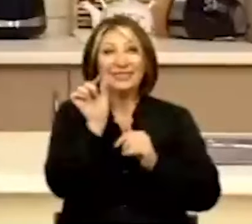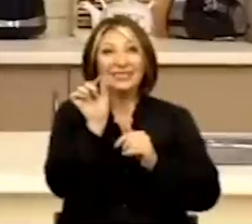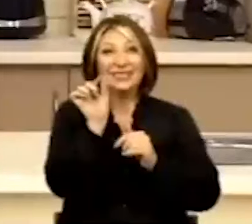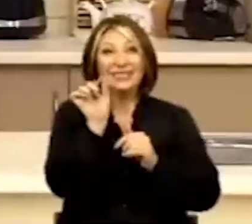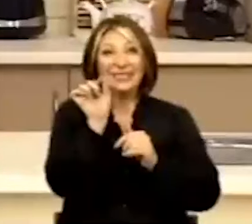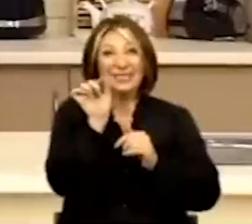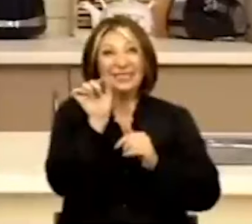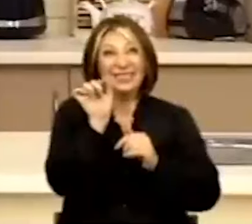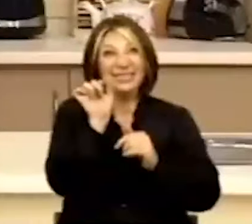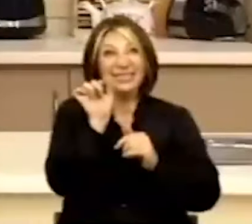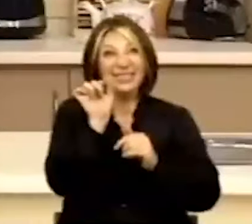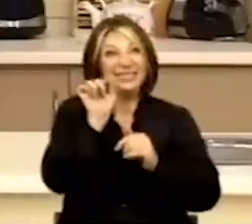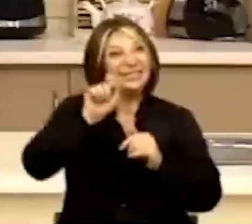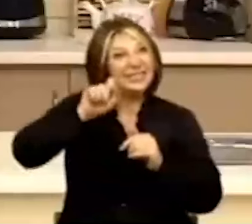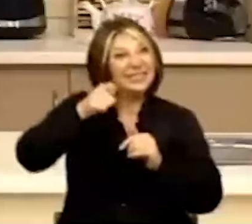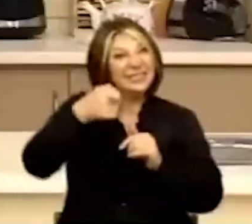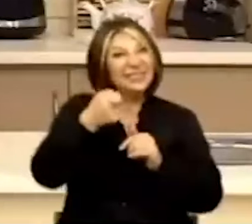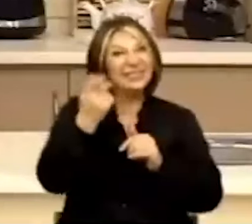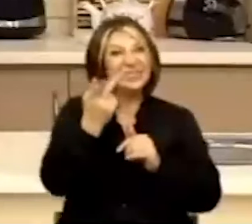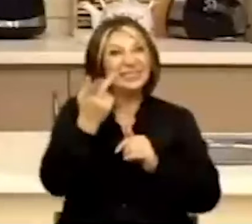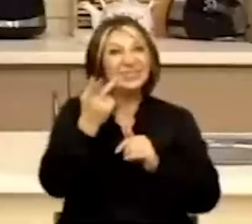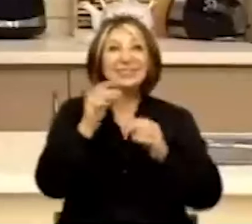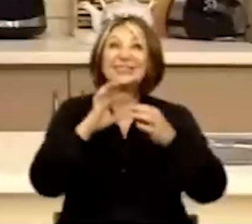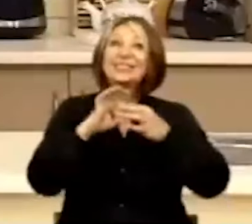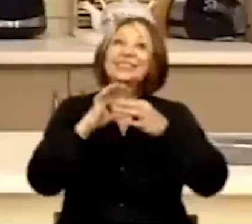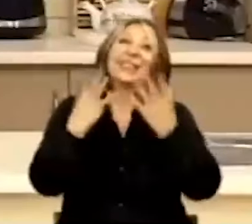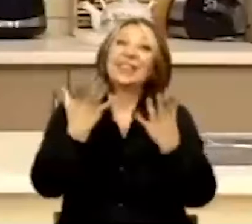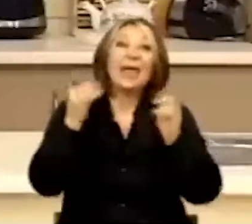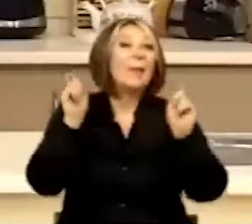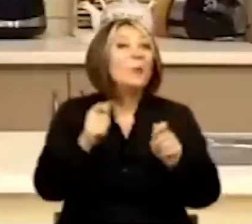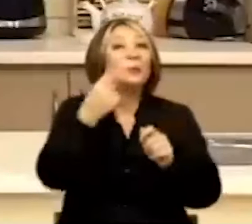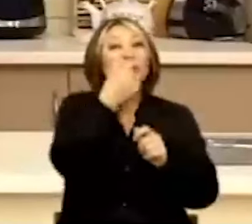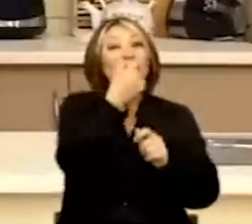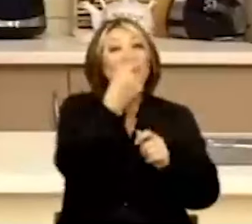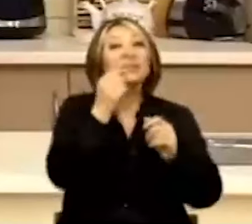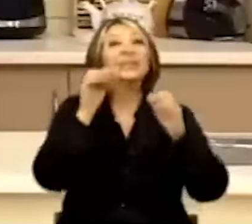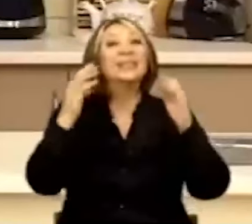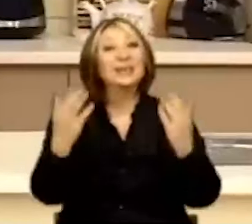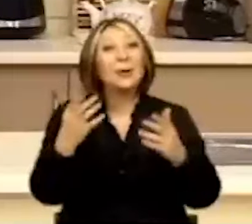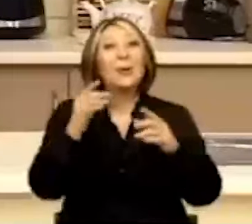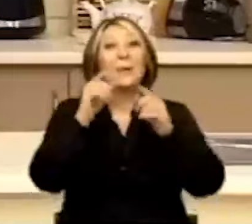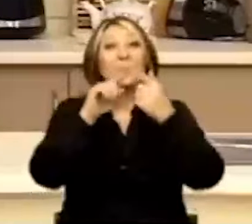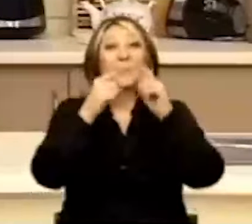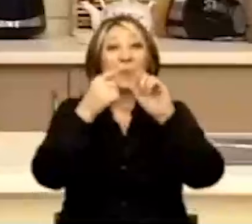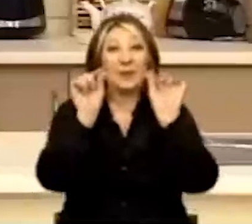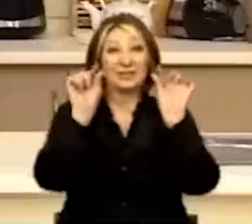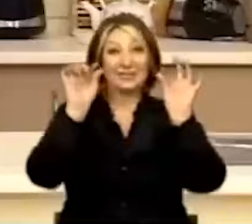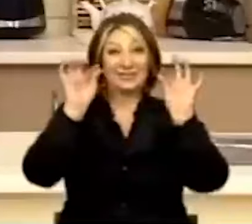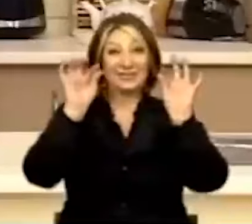Daha sıkı. Şimdi bunu neden yapıyoruz? Çünkü parmak